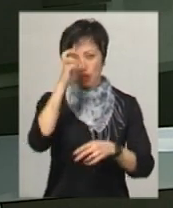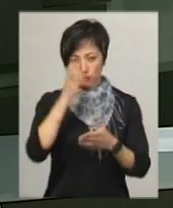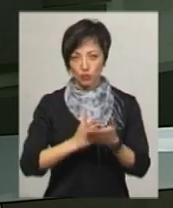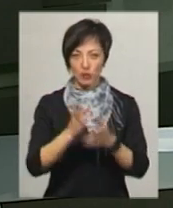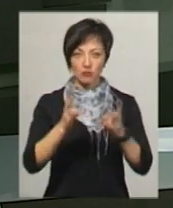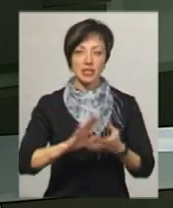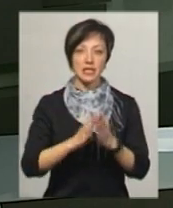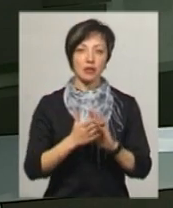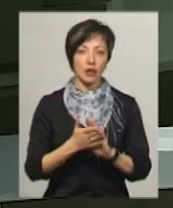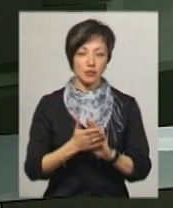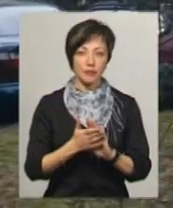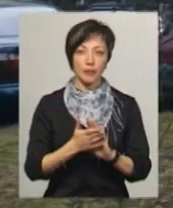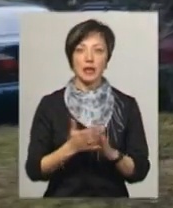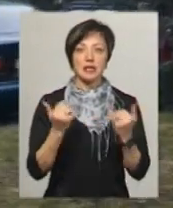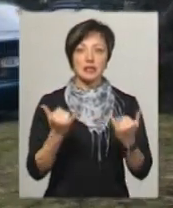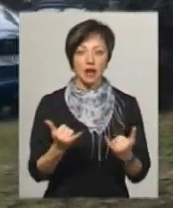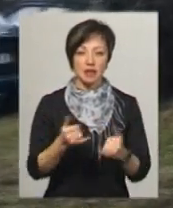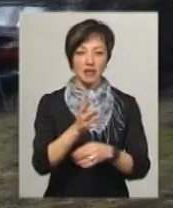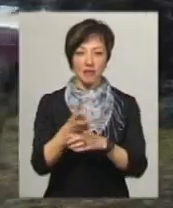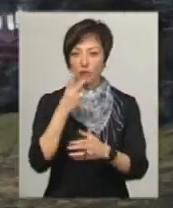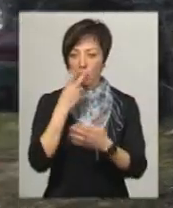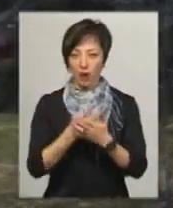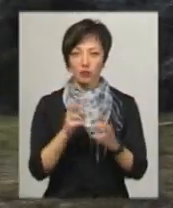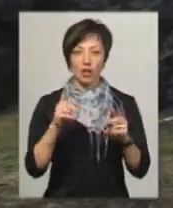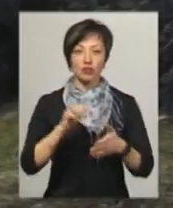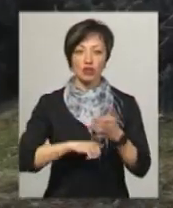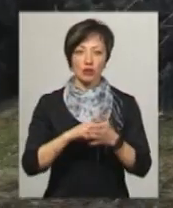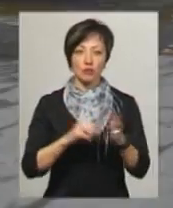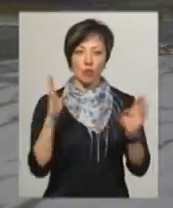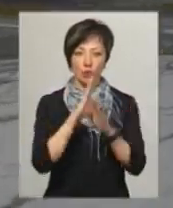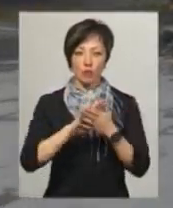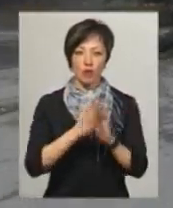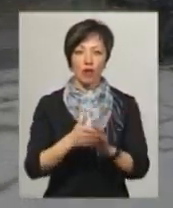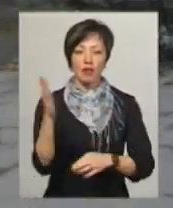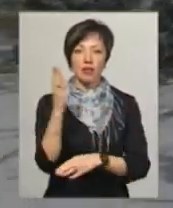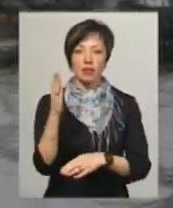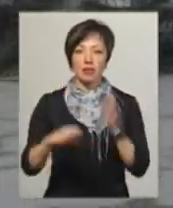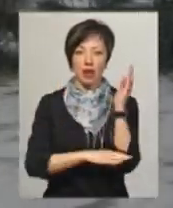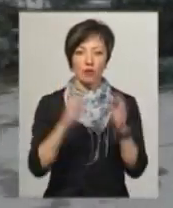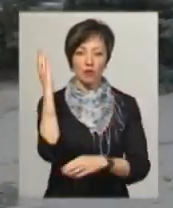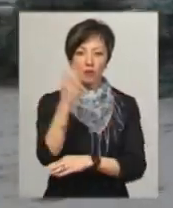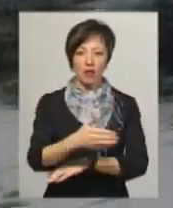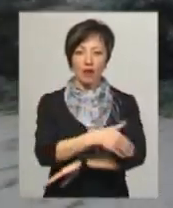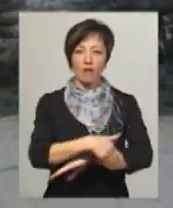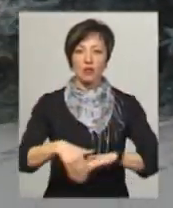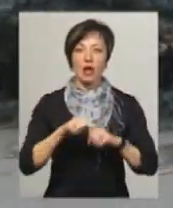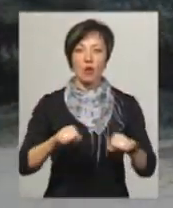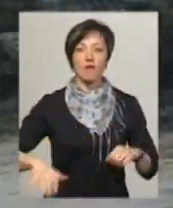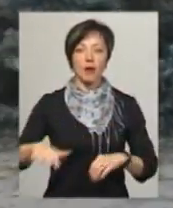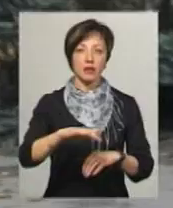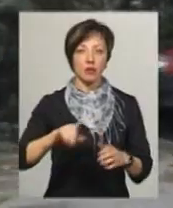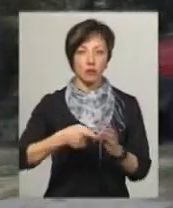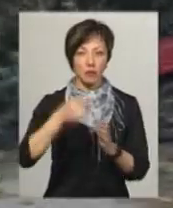ситуацій Віталій Гречанюк. Зараз на відео ви бачите, як через погодні умови дерево впало на автівку на вулиці Героїв Майдану, що